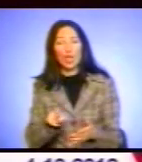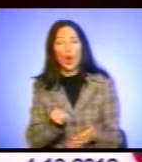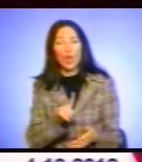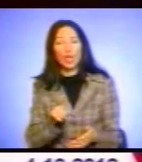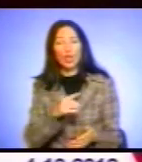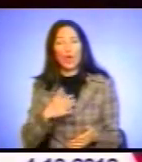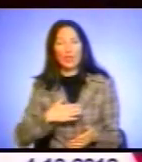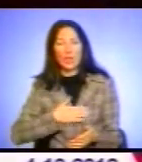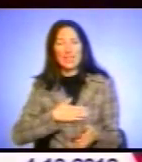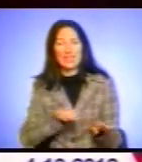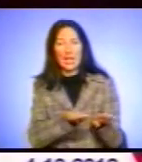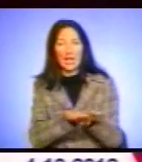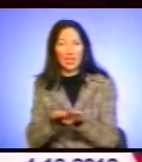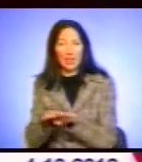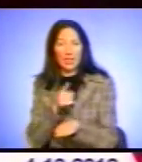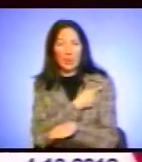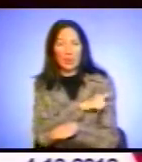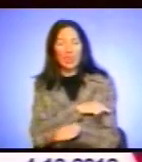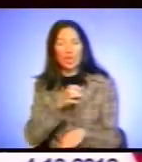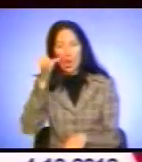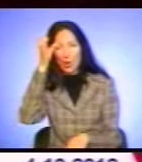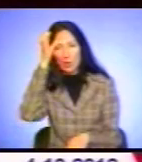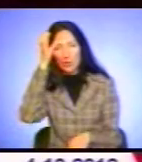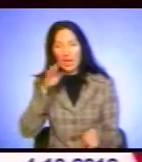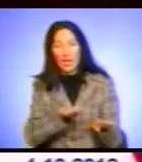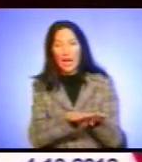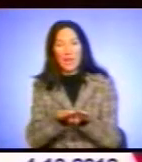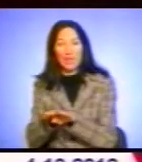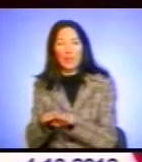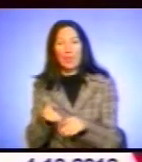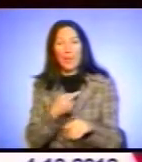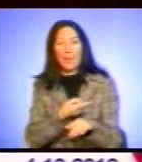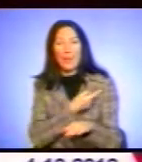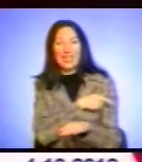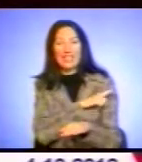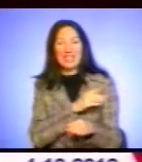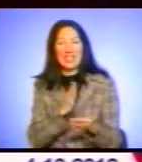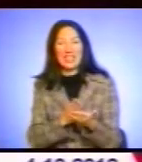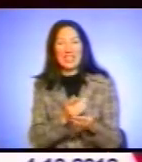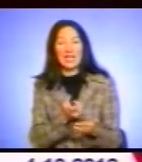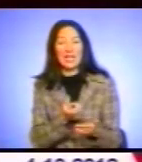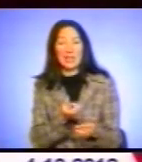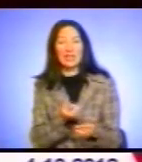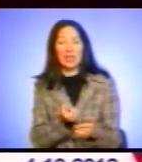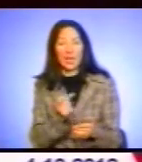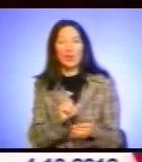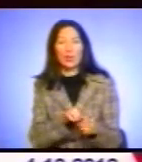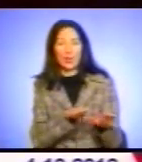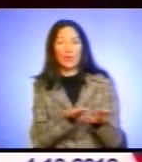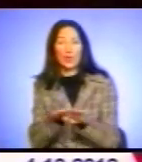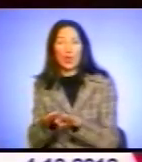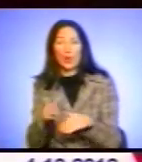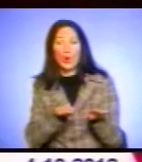у нас рівень медичної освіти, рівень медицини є на досить високому рівні. Недавно тут проводилися